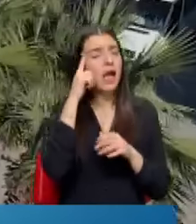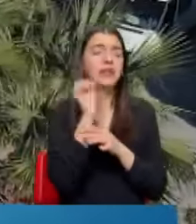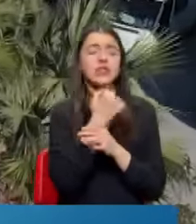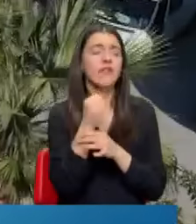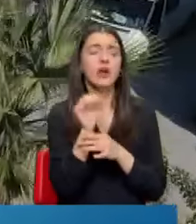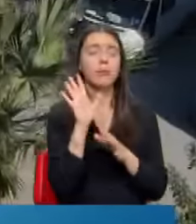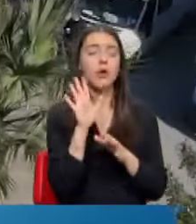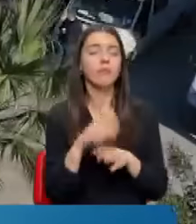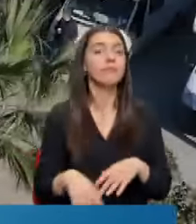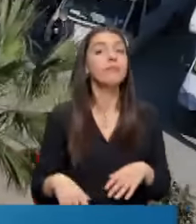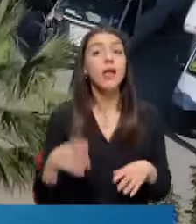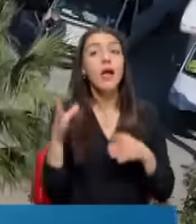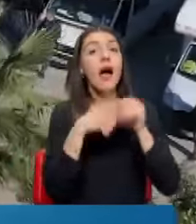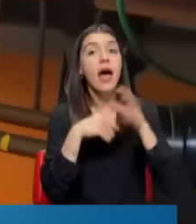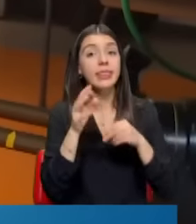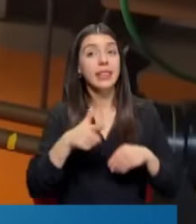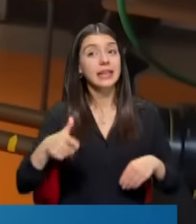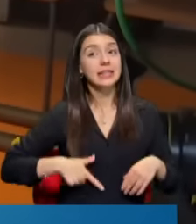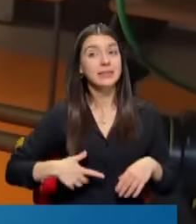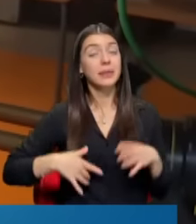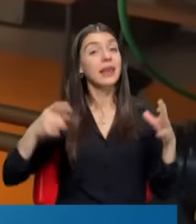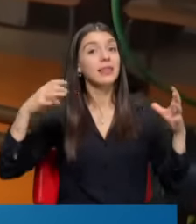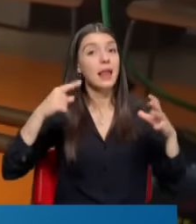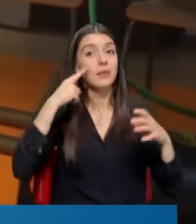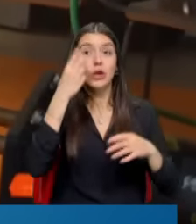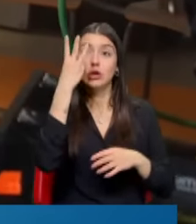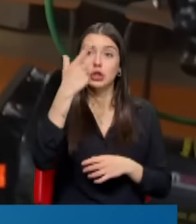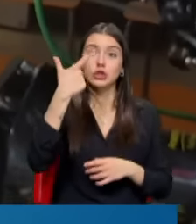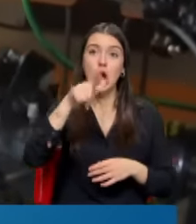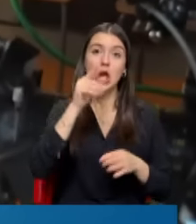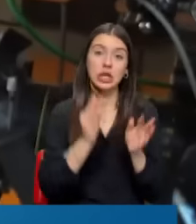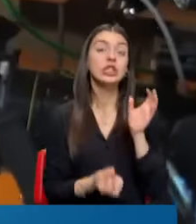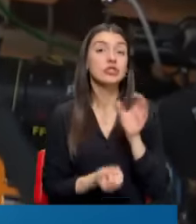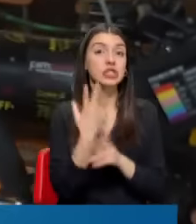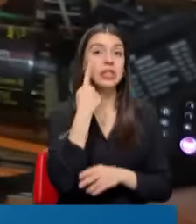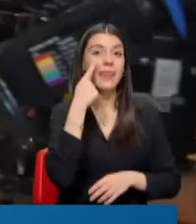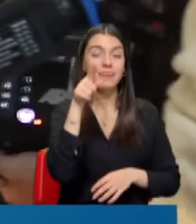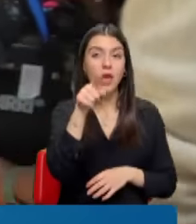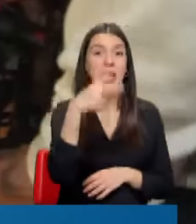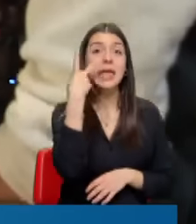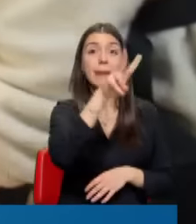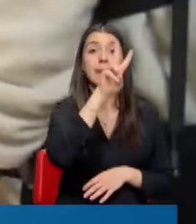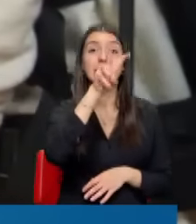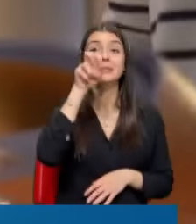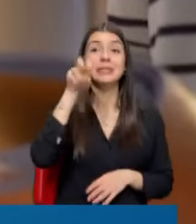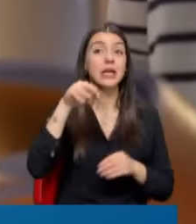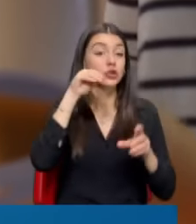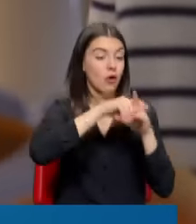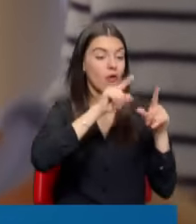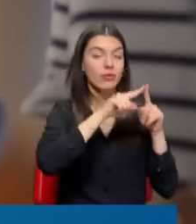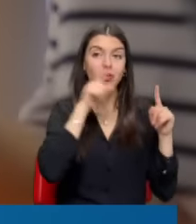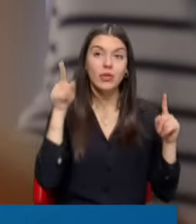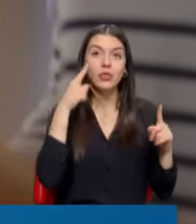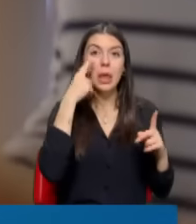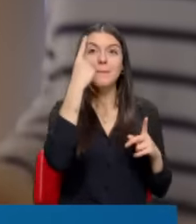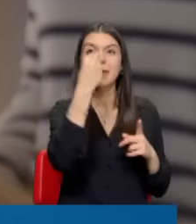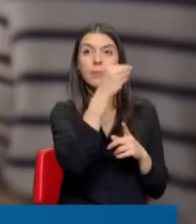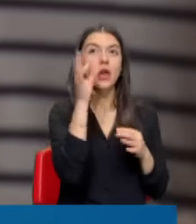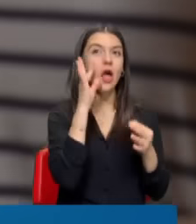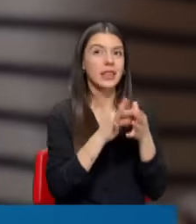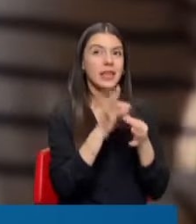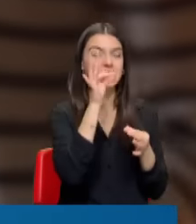Adana, Diyarbakır ve İzmir'de belirlenen ilk 3 köyle yola çıkılan projede hedef 2028 sonuna kadar 1 milyon kişiye